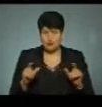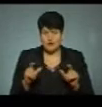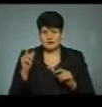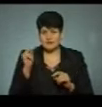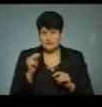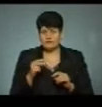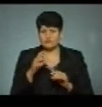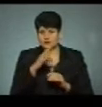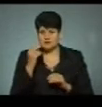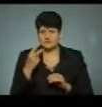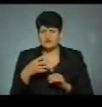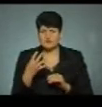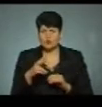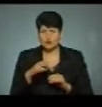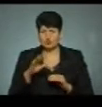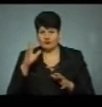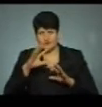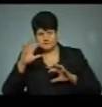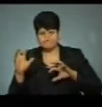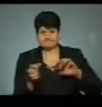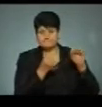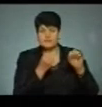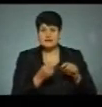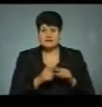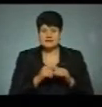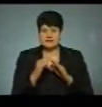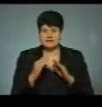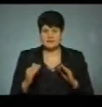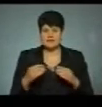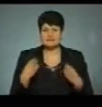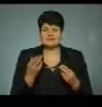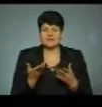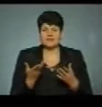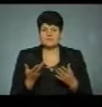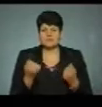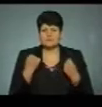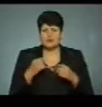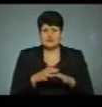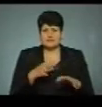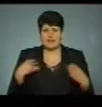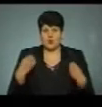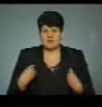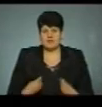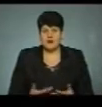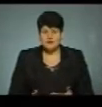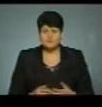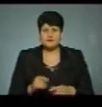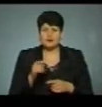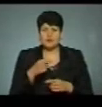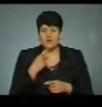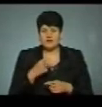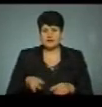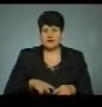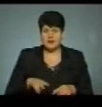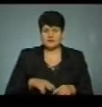вночі 24 лютого зірвав вітер. Це дах над роздягальнями біля спортзалу. Тепер, за словами директора школи Ярослава